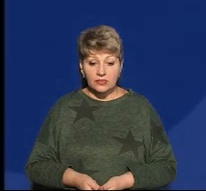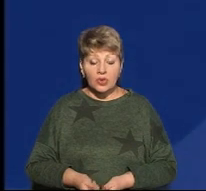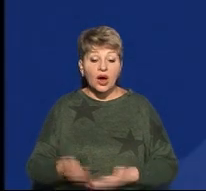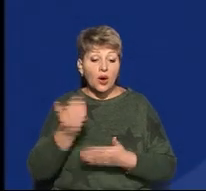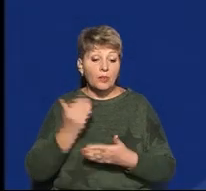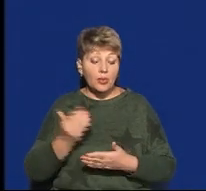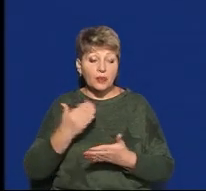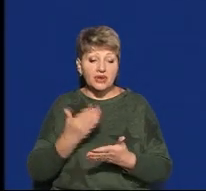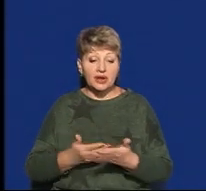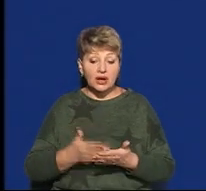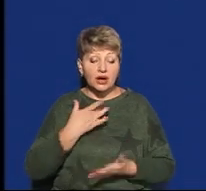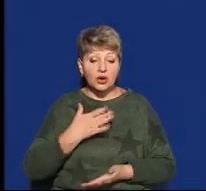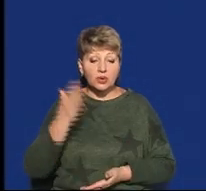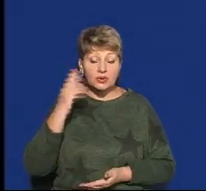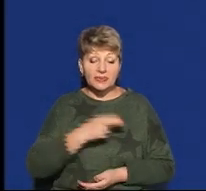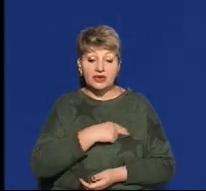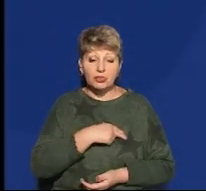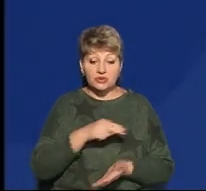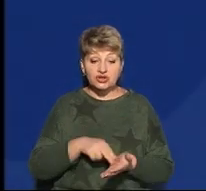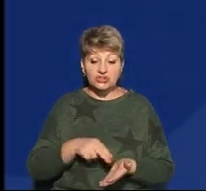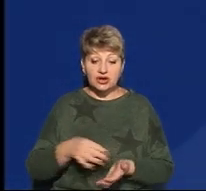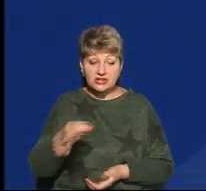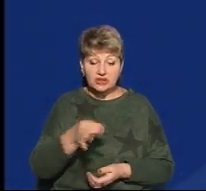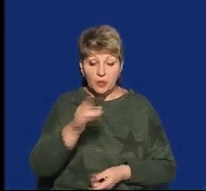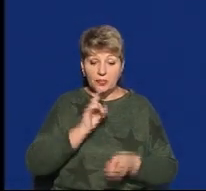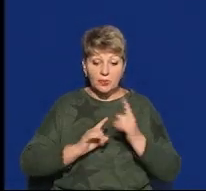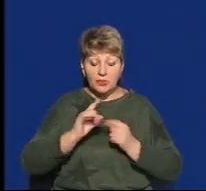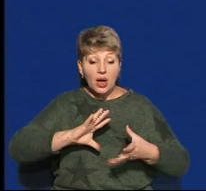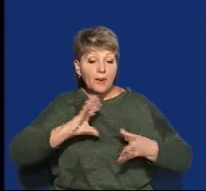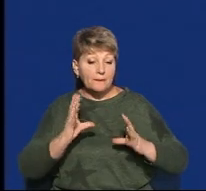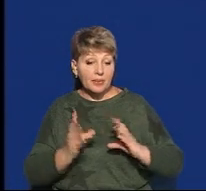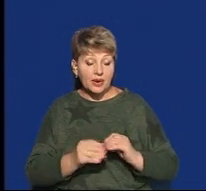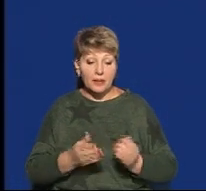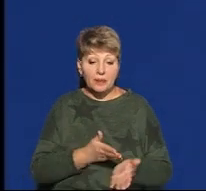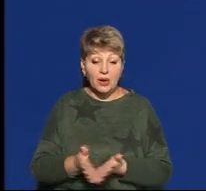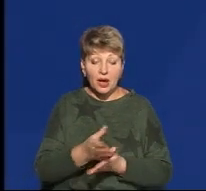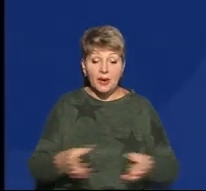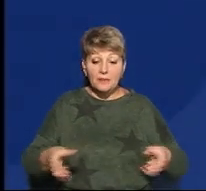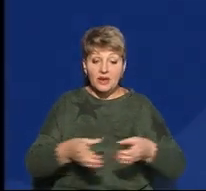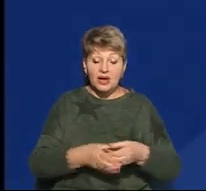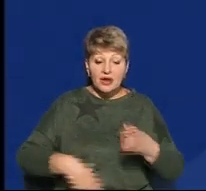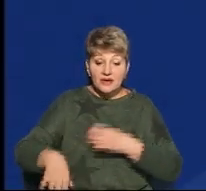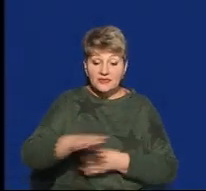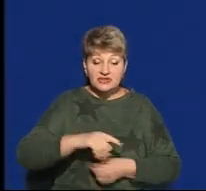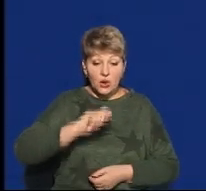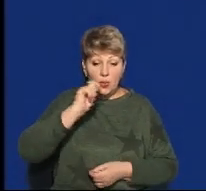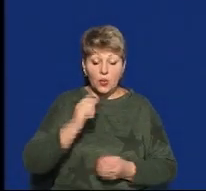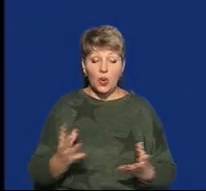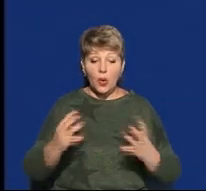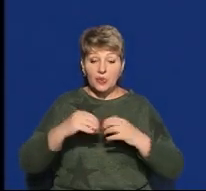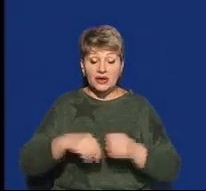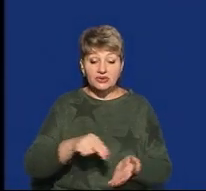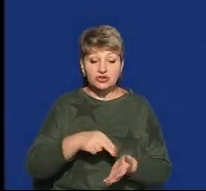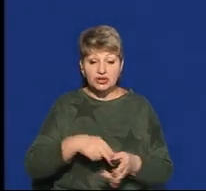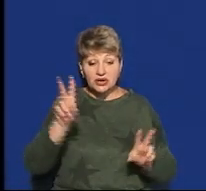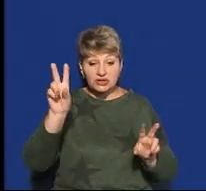Попередні дані голосування за депутатів до Черкаської обласної ради за підрахунками політичної партії Всеукраїнське об'єднання